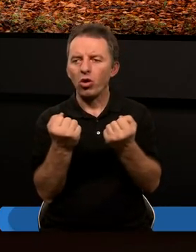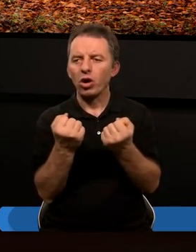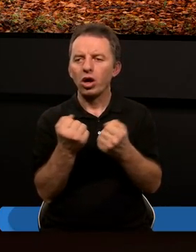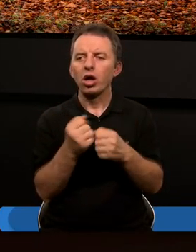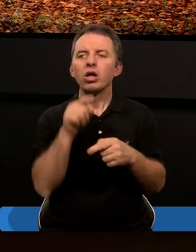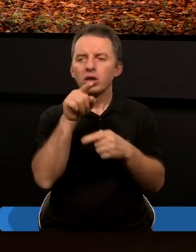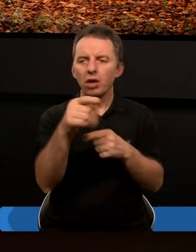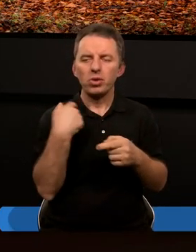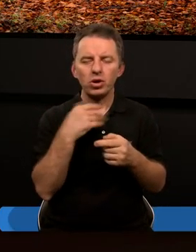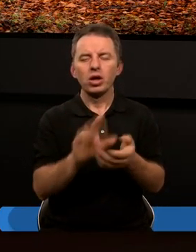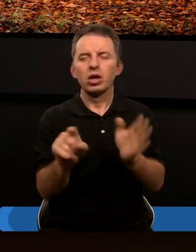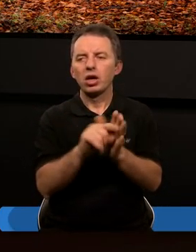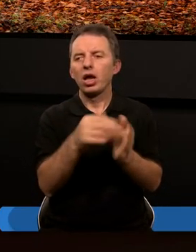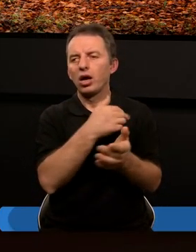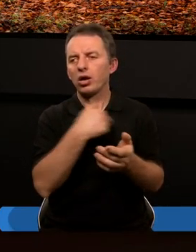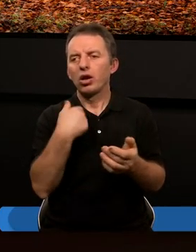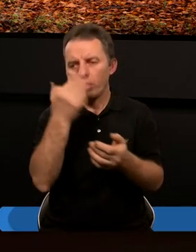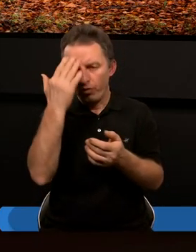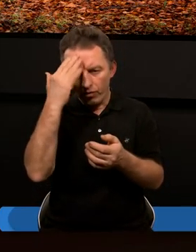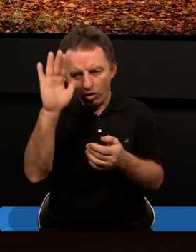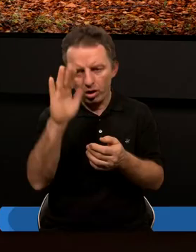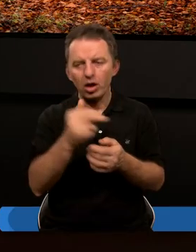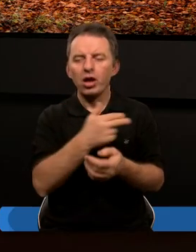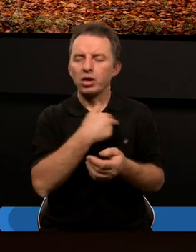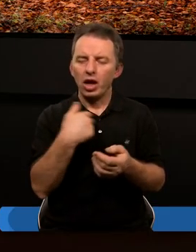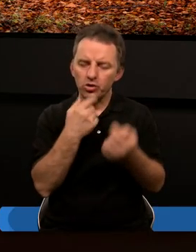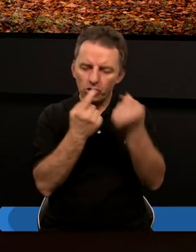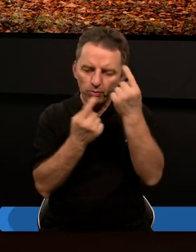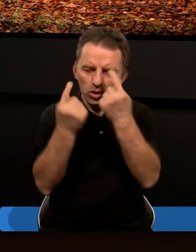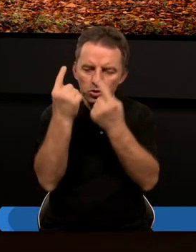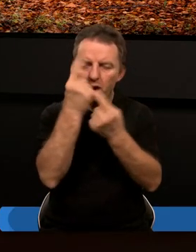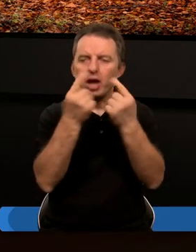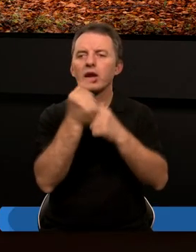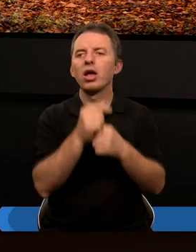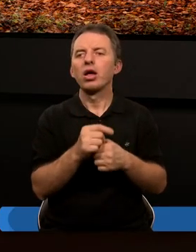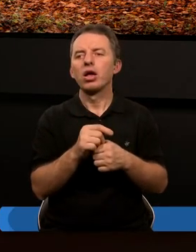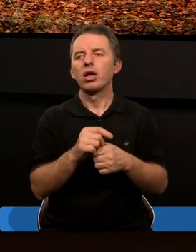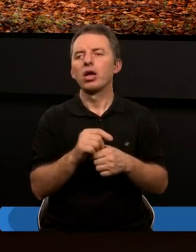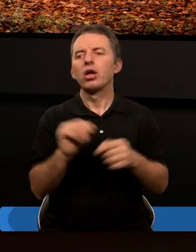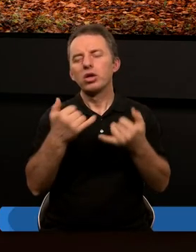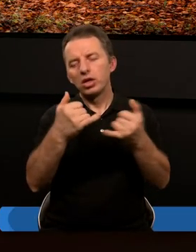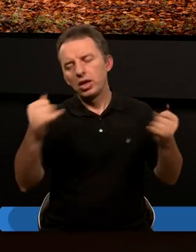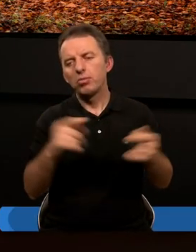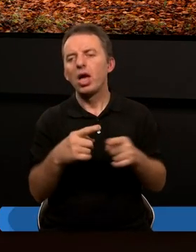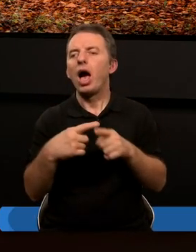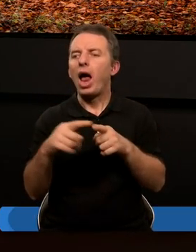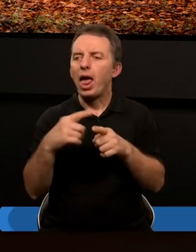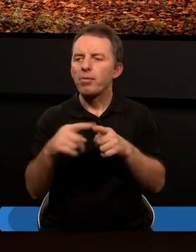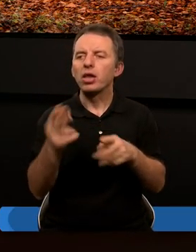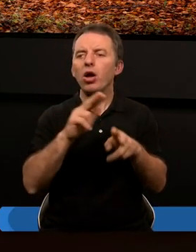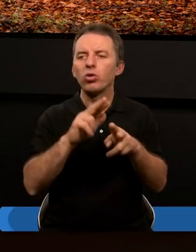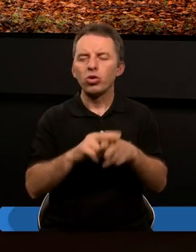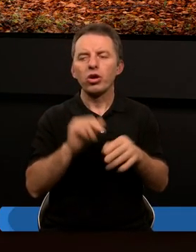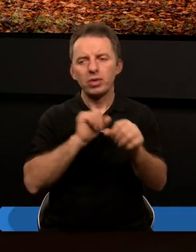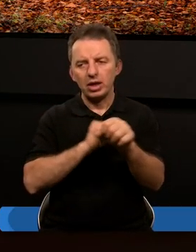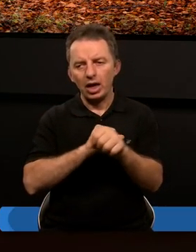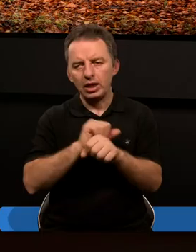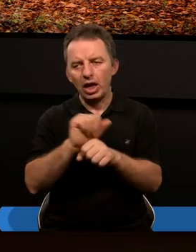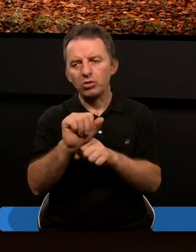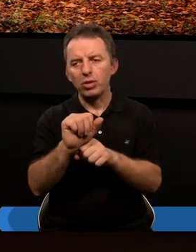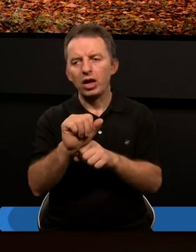która płynie od Boga, ale też i z naszą wolą, z naszym myśleniem. Z tymi wszystkimi elementami, bo my z natury rzeczywiście jesteśmy